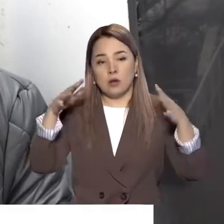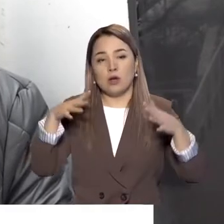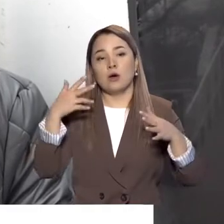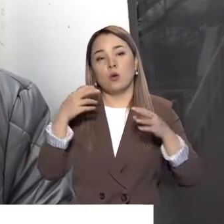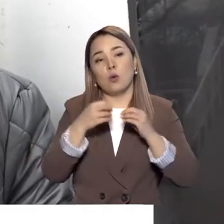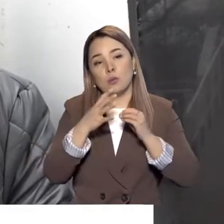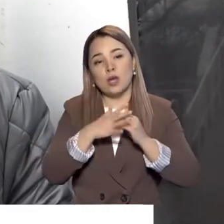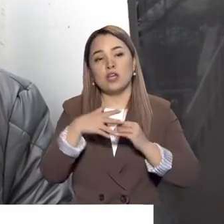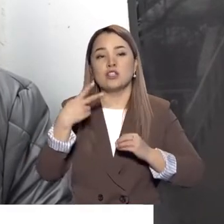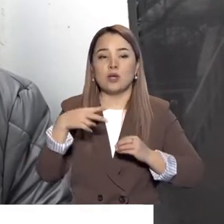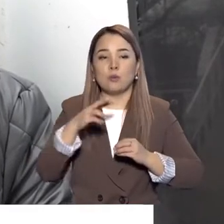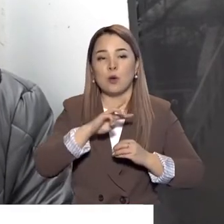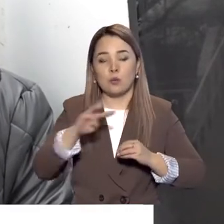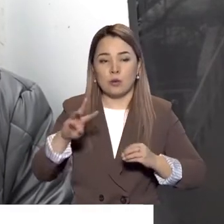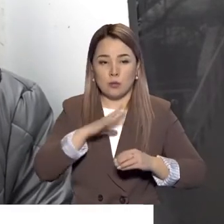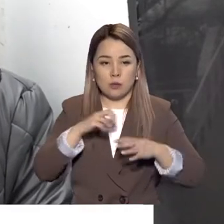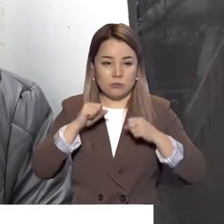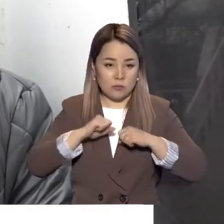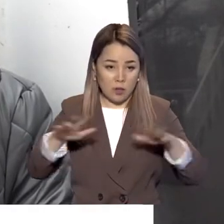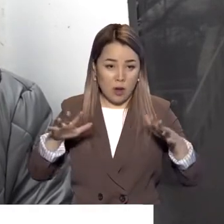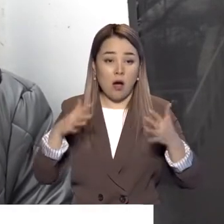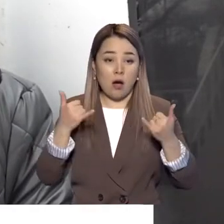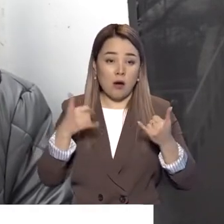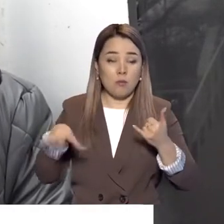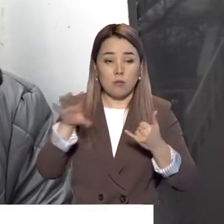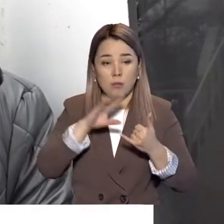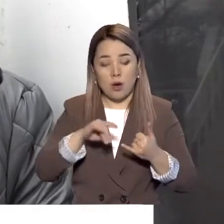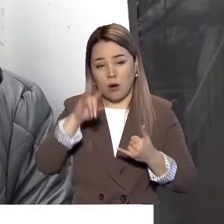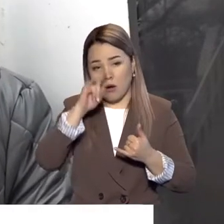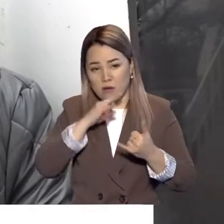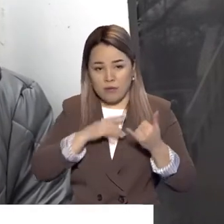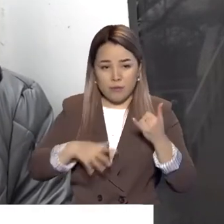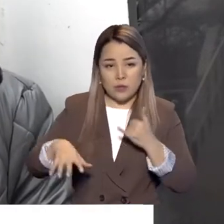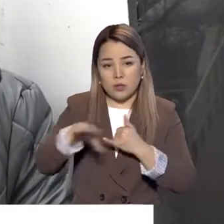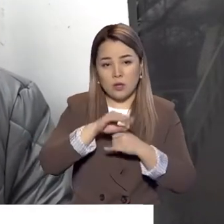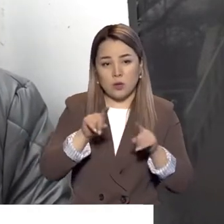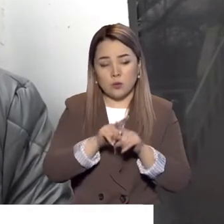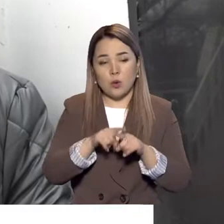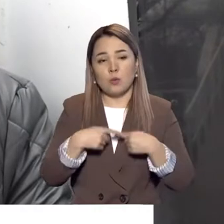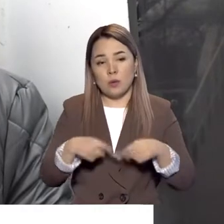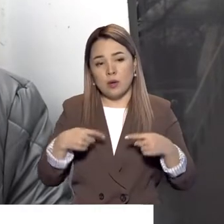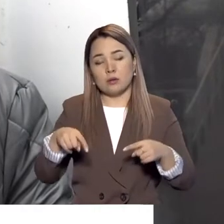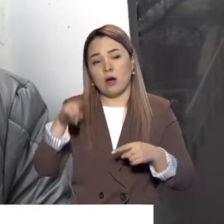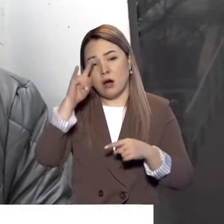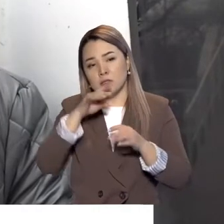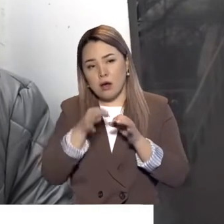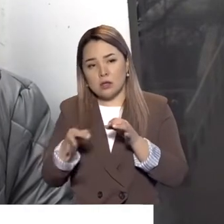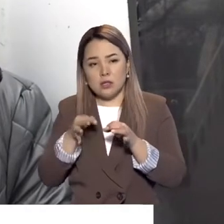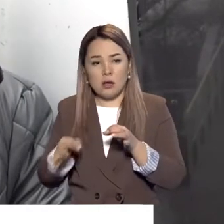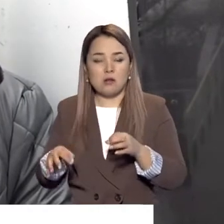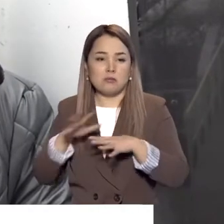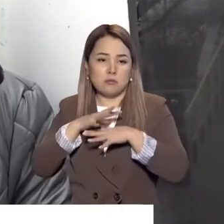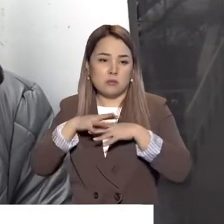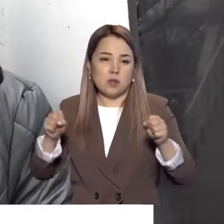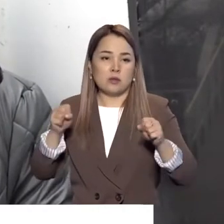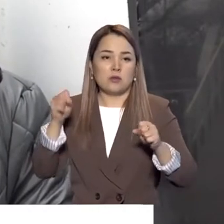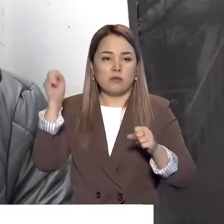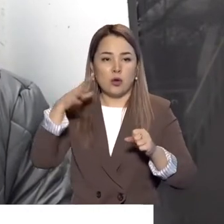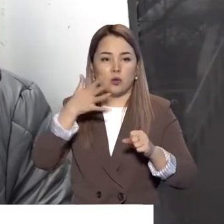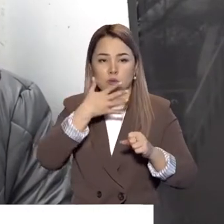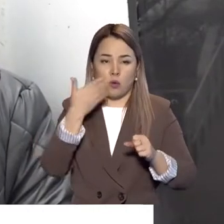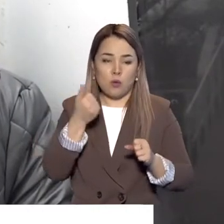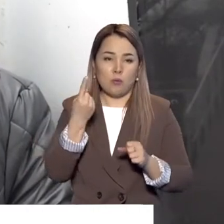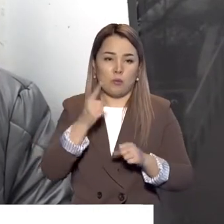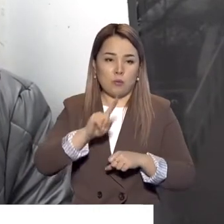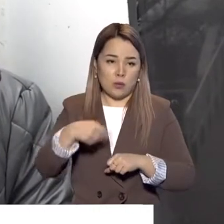туратынбыз. Одан кийин жүрүп беребиз. Азыр Казакстан боюнча жок деп айтат. Азыр башка мамлекеттерде жок дейт. Бір сақты өп тұрғамызы